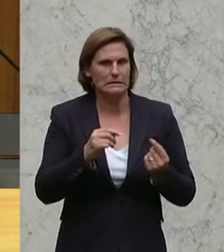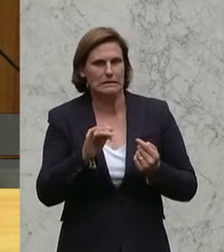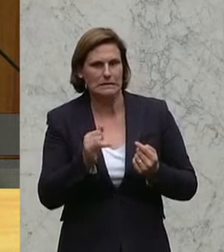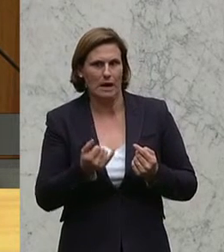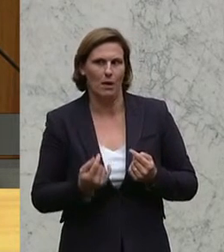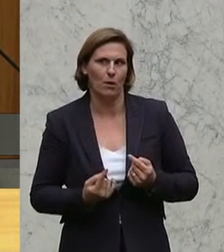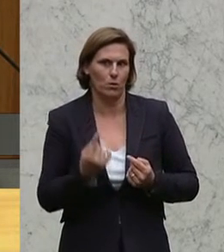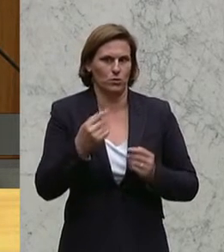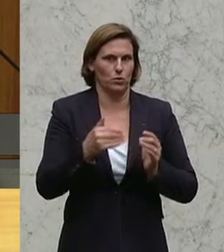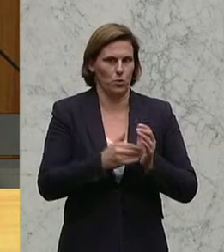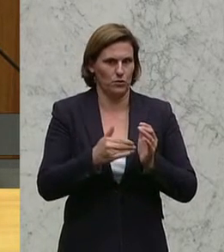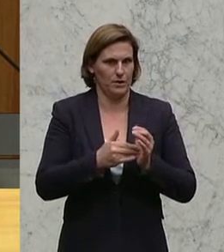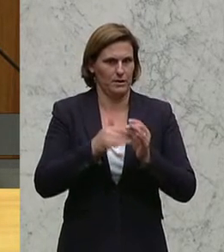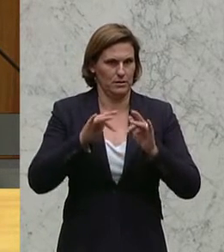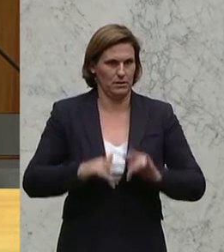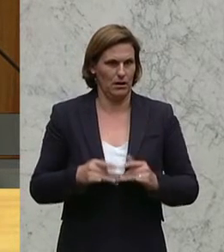höchst notwendige